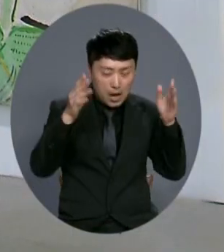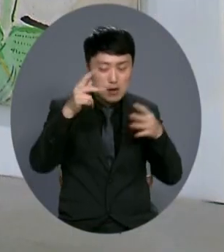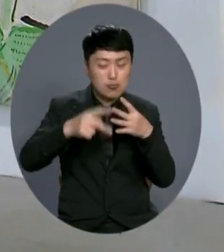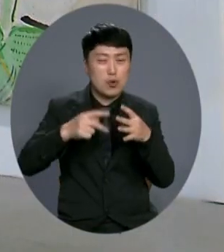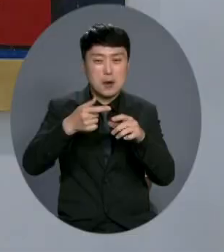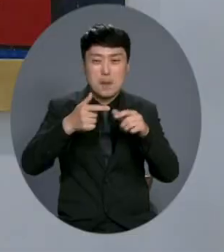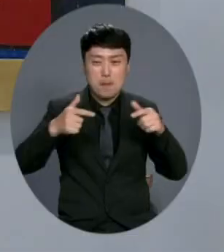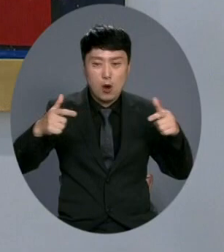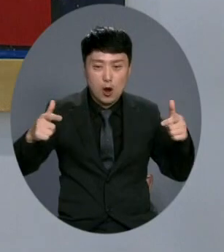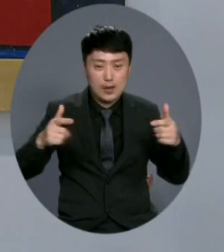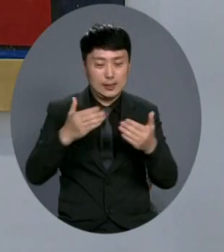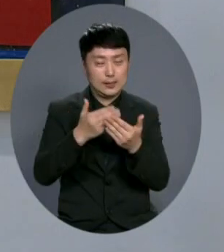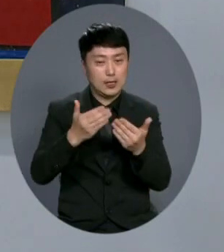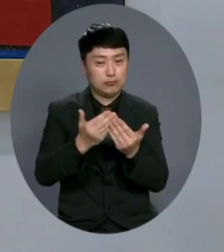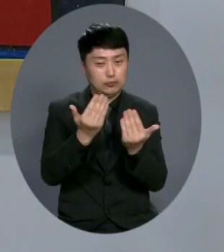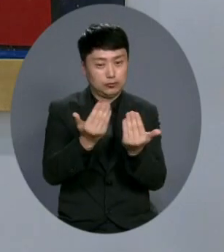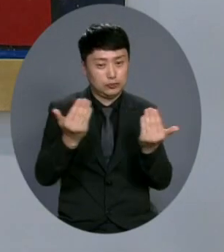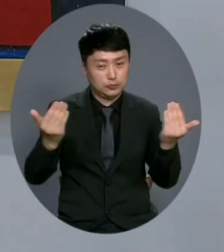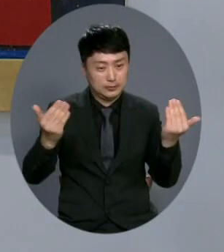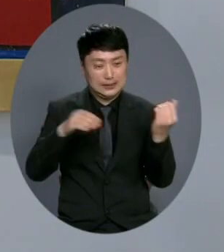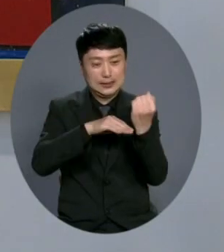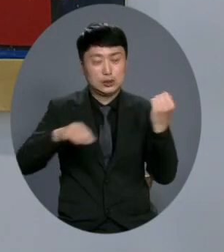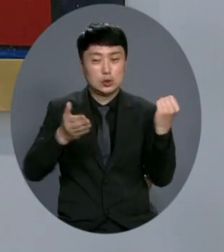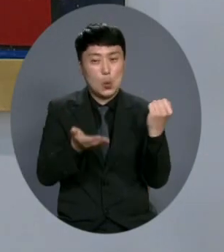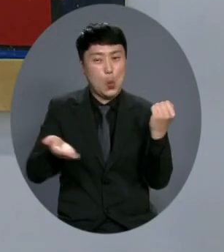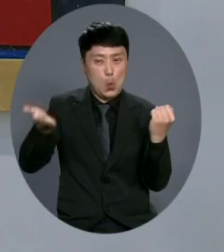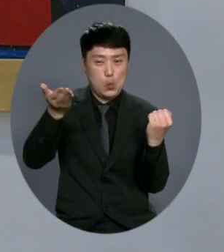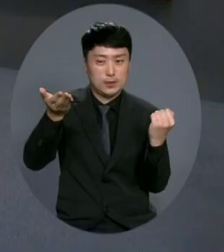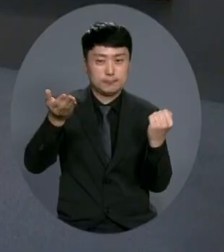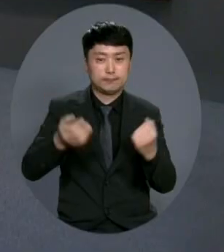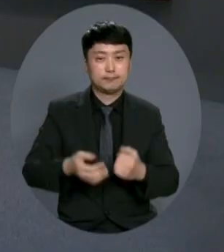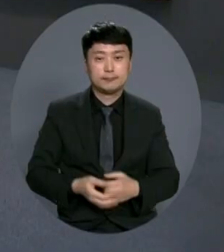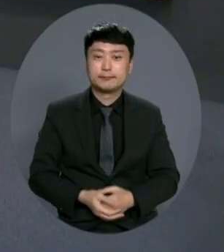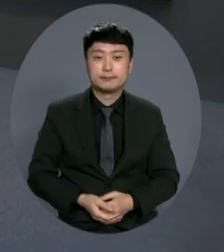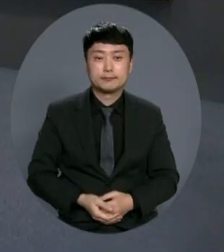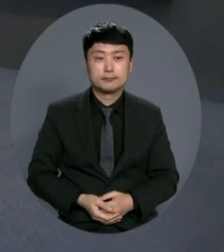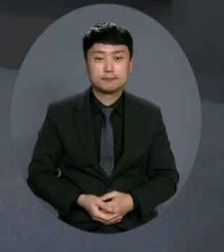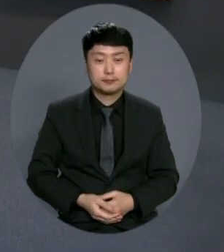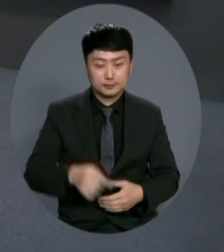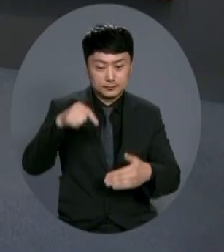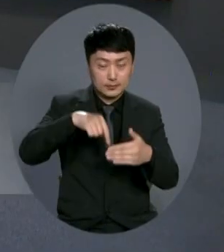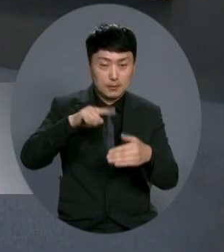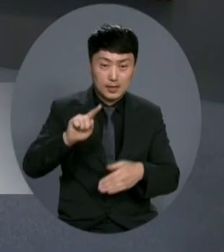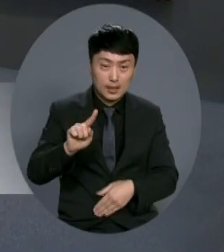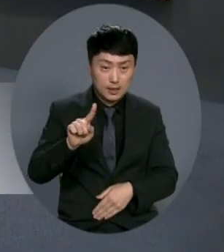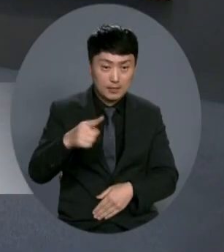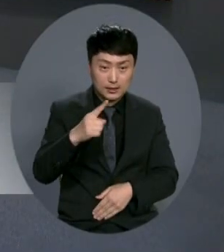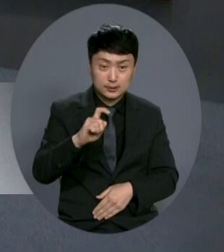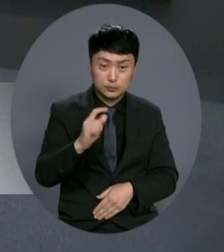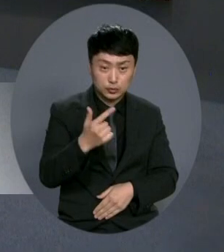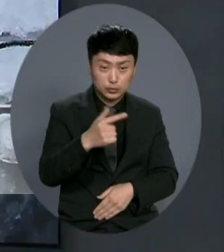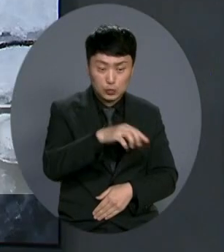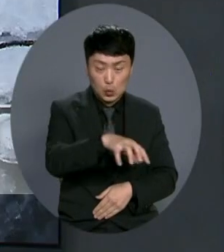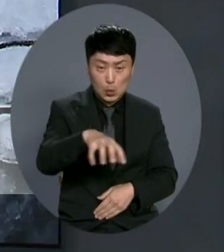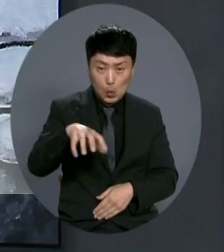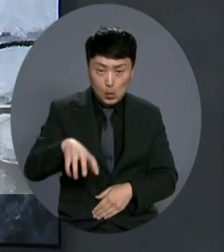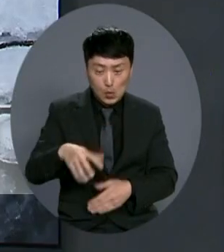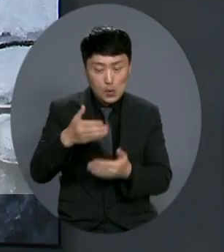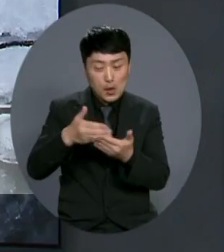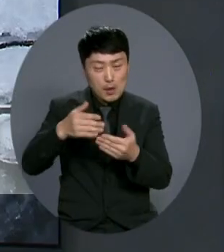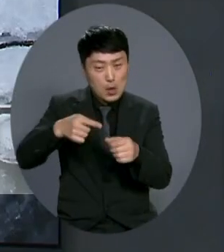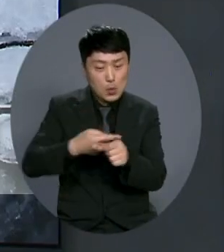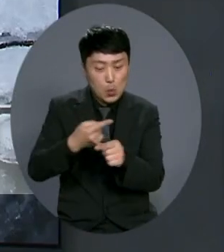다양화, 작품 및 작가 수준 향상 등이 두드러집니다. 국내외 116개 갤러리에서 회화,